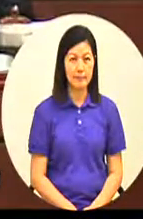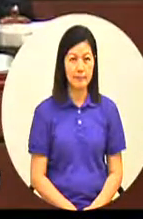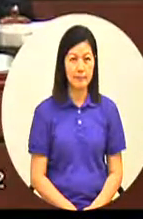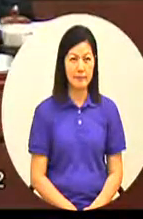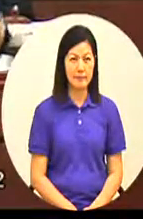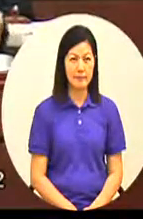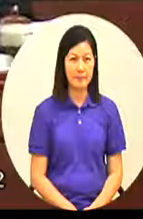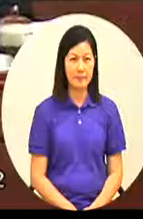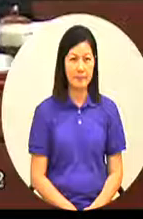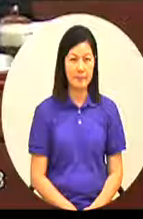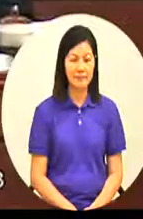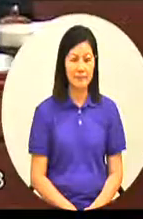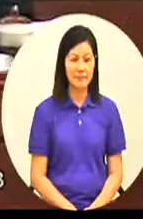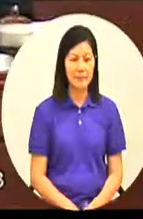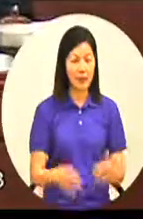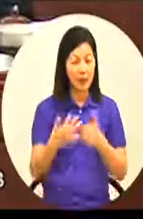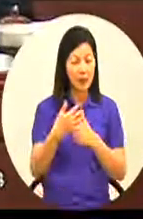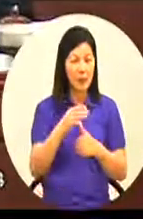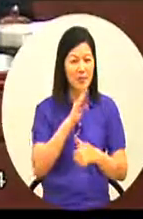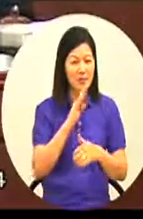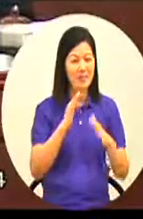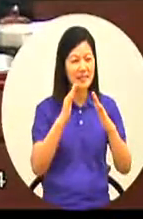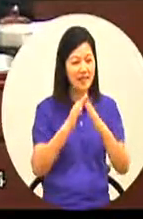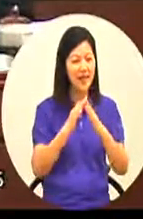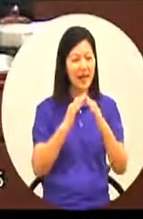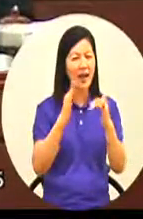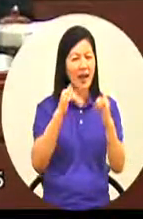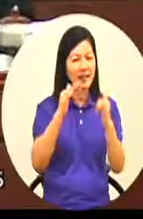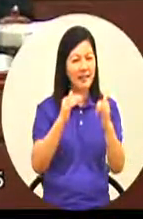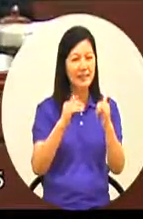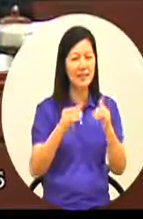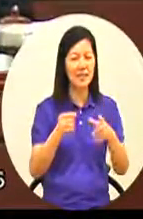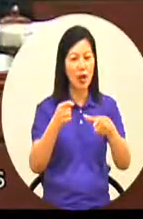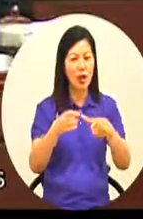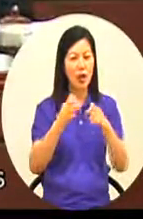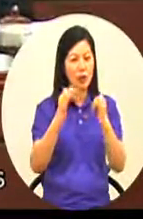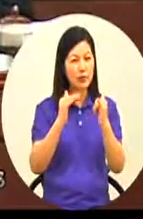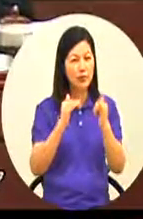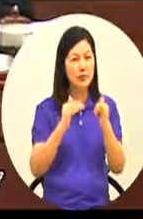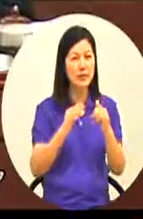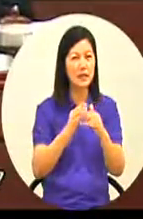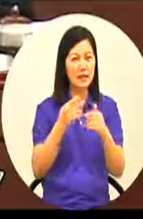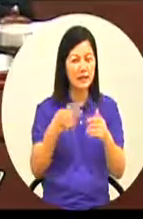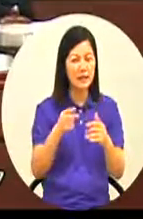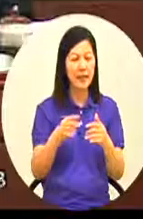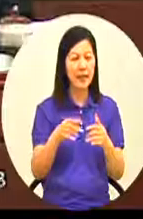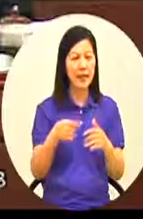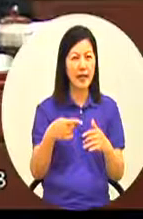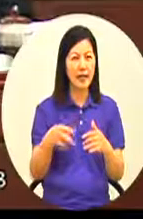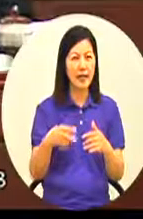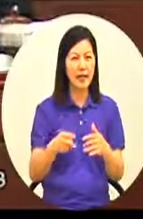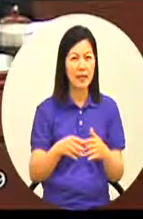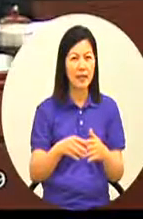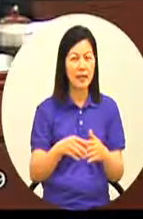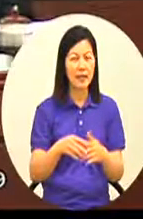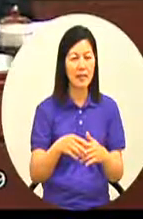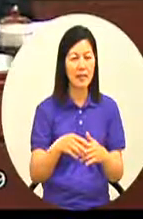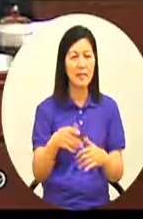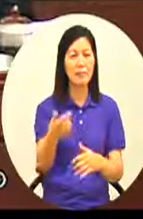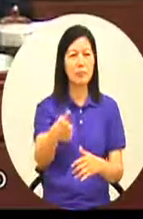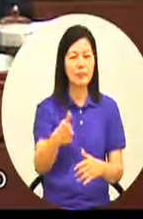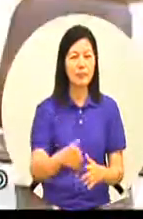议员是要问的是家祭啊，过来公祭啊，要点烛啊，这的。 没有没有，不用不用，也